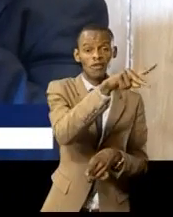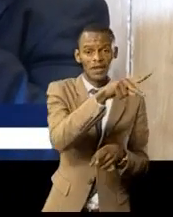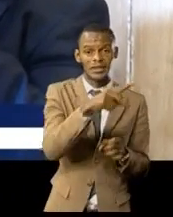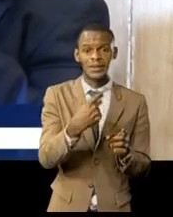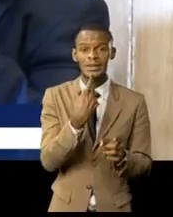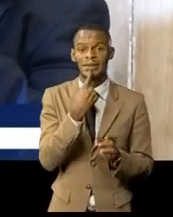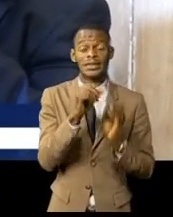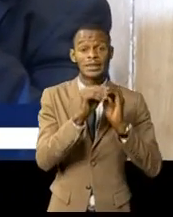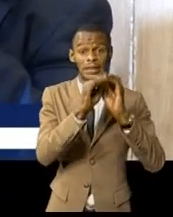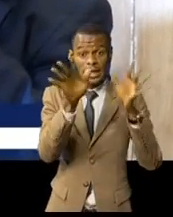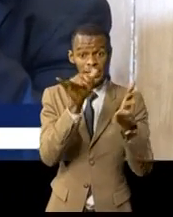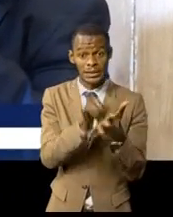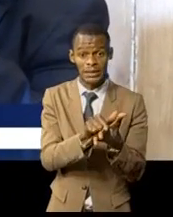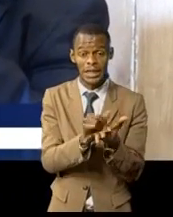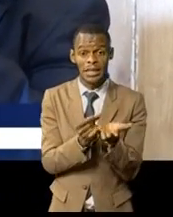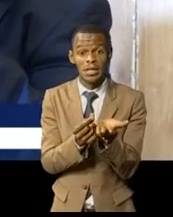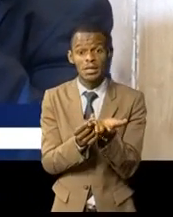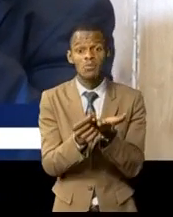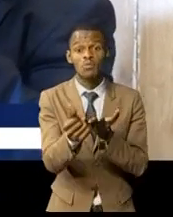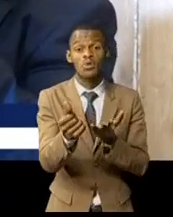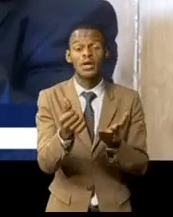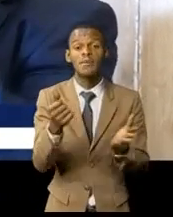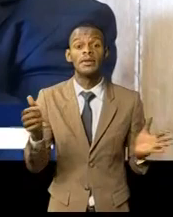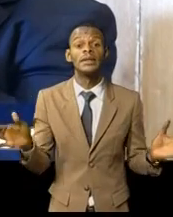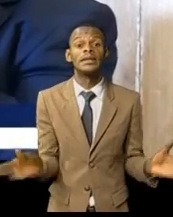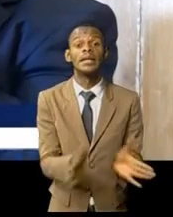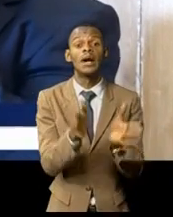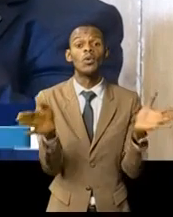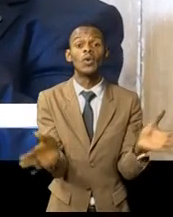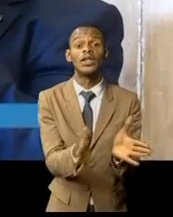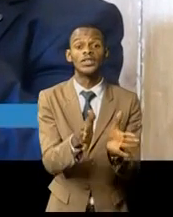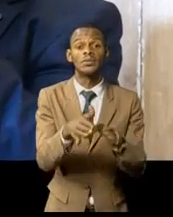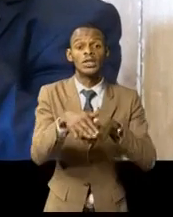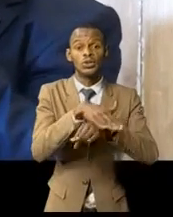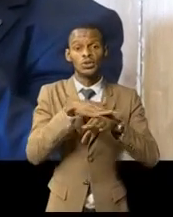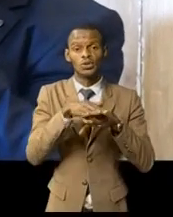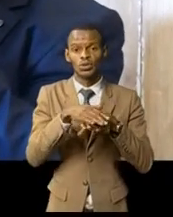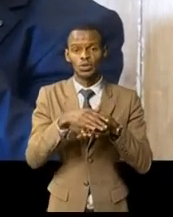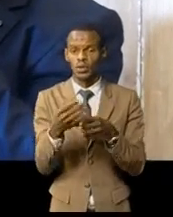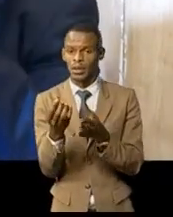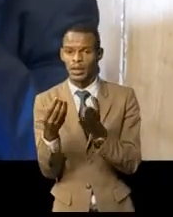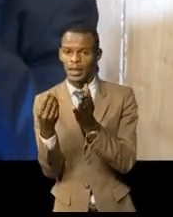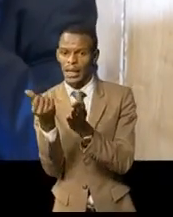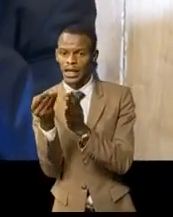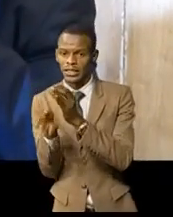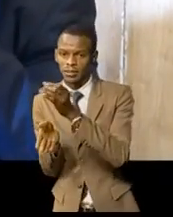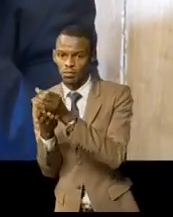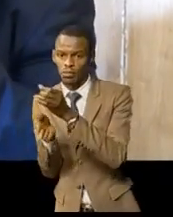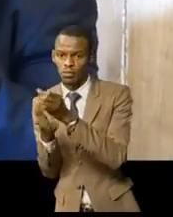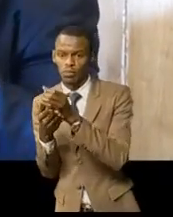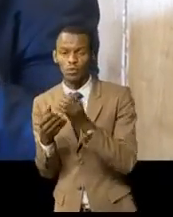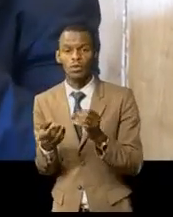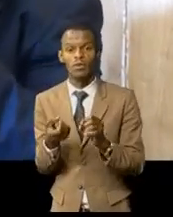C'est une prime d'encouragement sur la rétrocession des recettes réalisées. Pour seulement